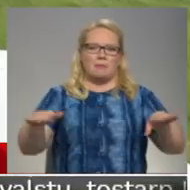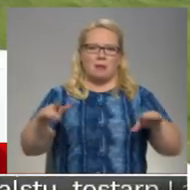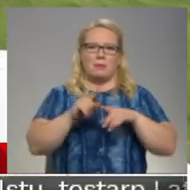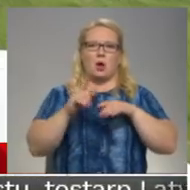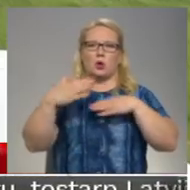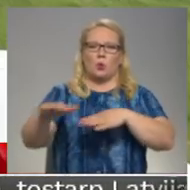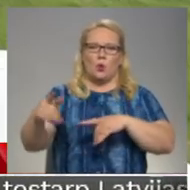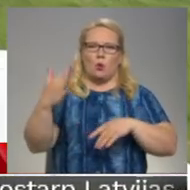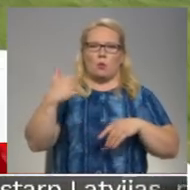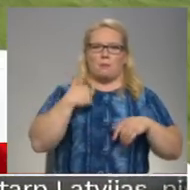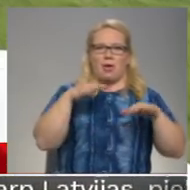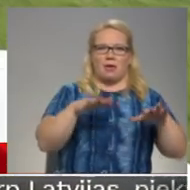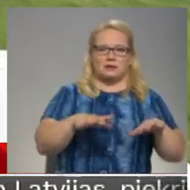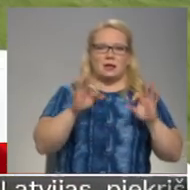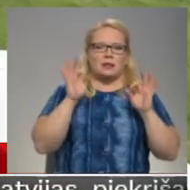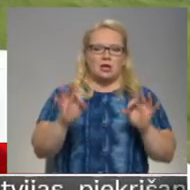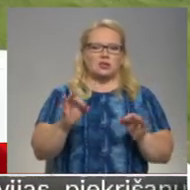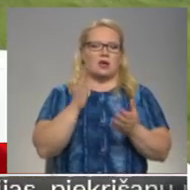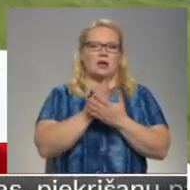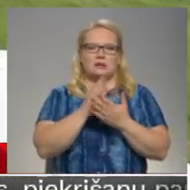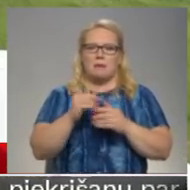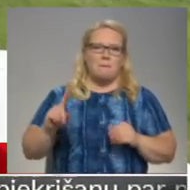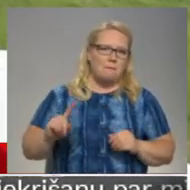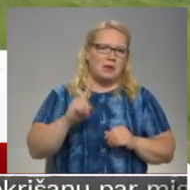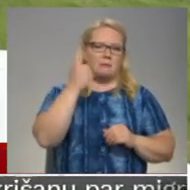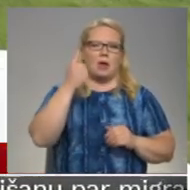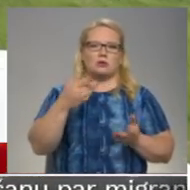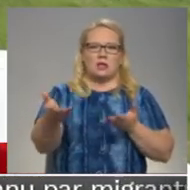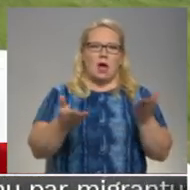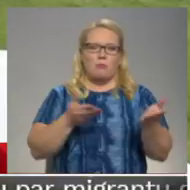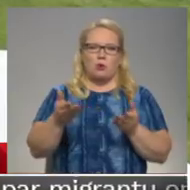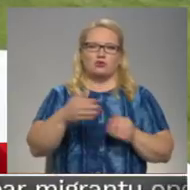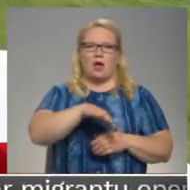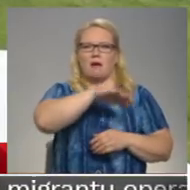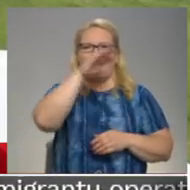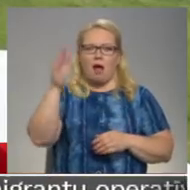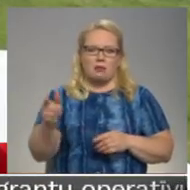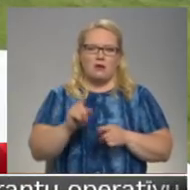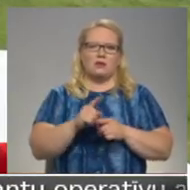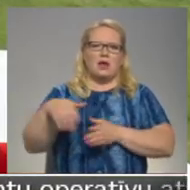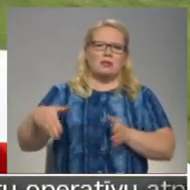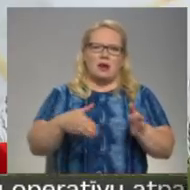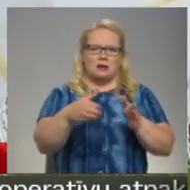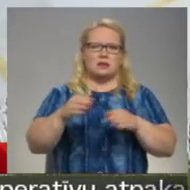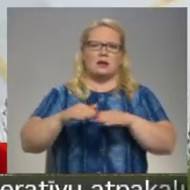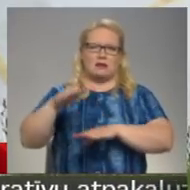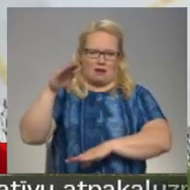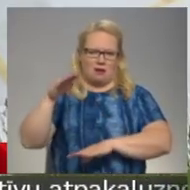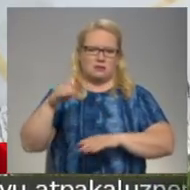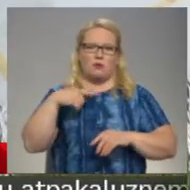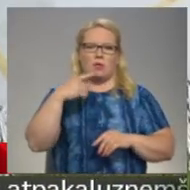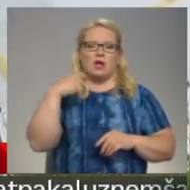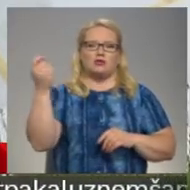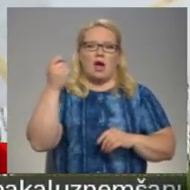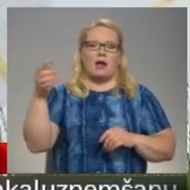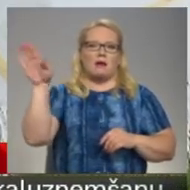jūras līmeņa mēs tiešām esam paši pirmie, kas uz slēpošanas kalna krāj sniegu. Distanču trasēs ir krāts. Eksperimentu